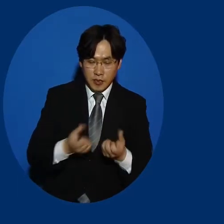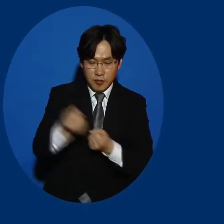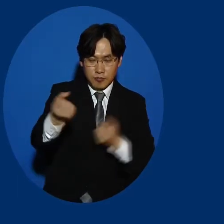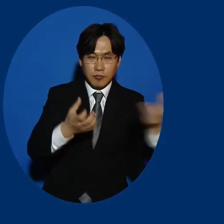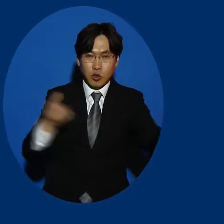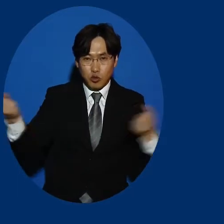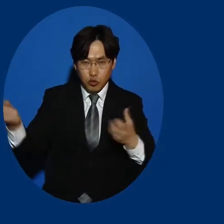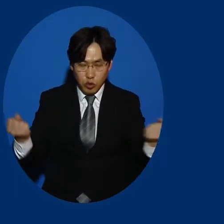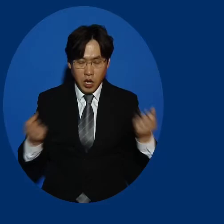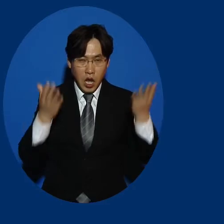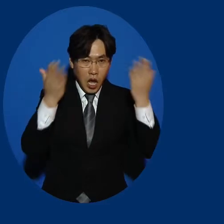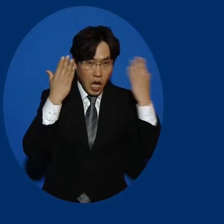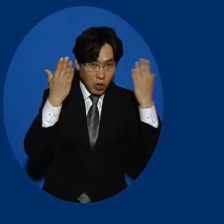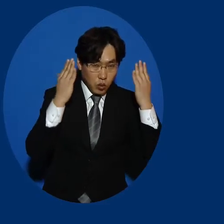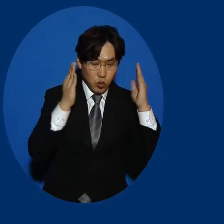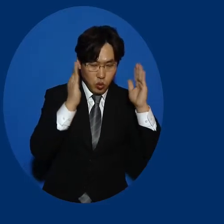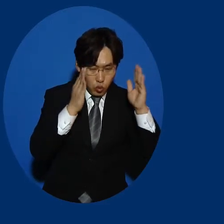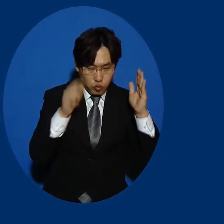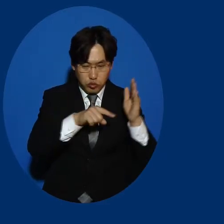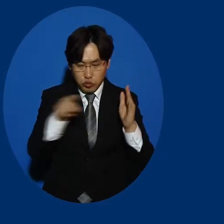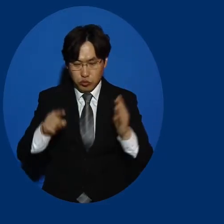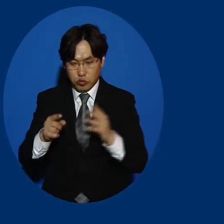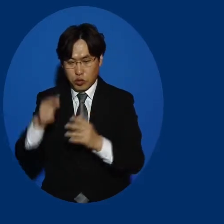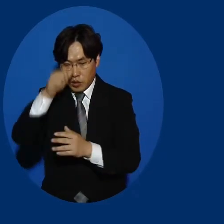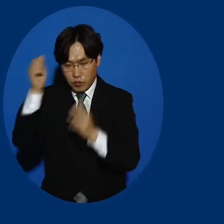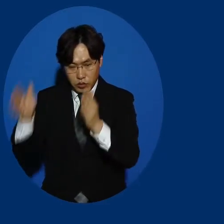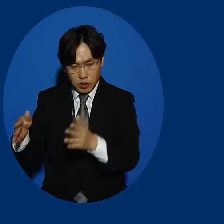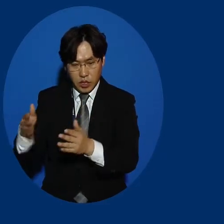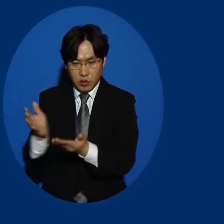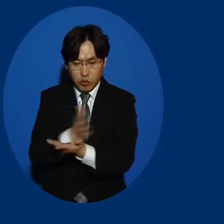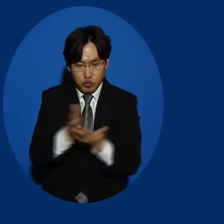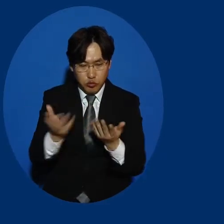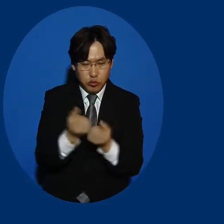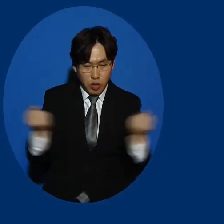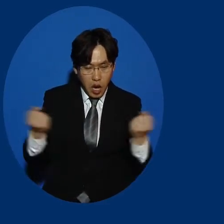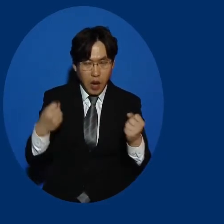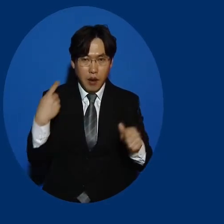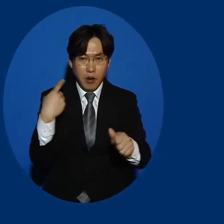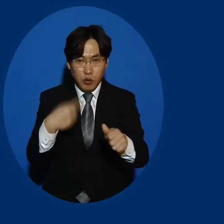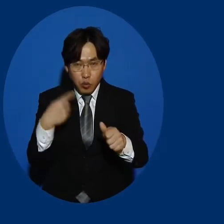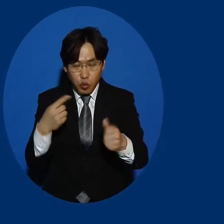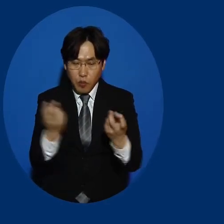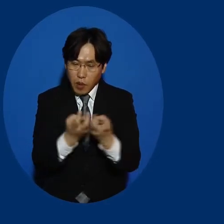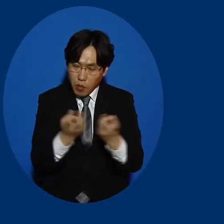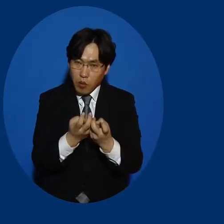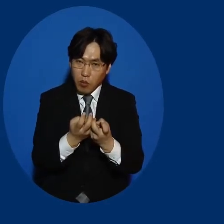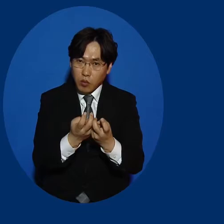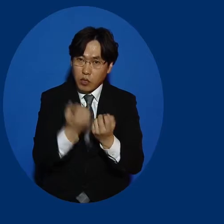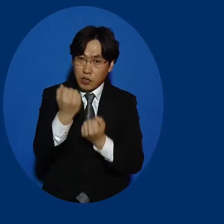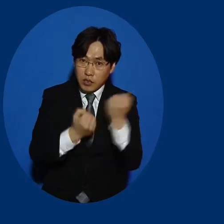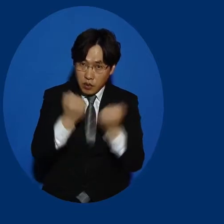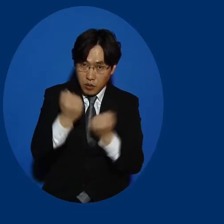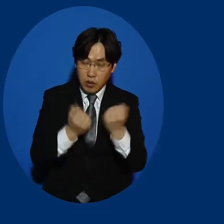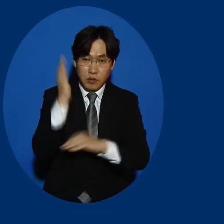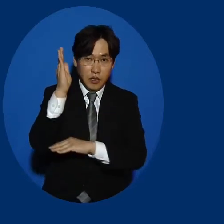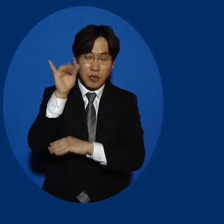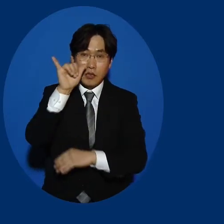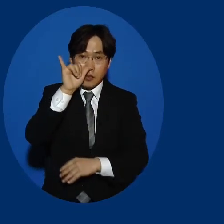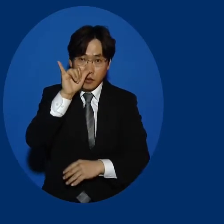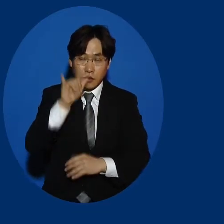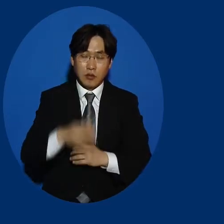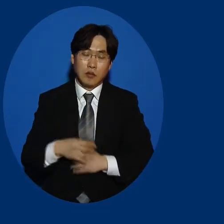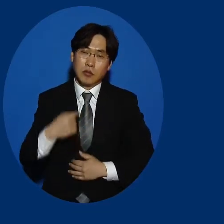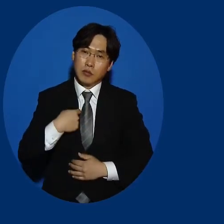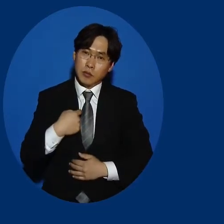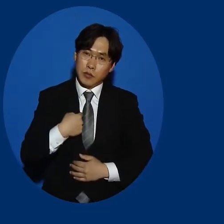학교 교육과 평생 교육의 차이라든지 구분을 어떻게 지어야 될까요? 라는 말씀도 이제 소장님께서 말씀을 하셨었는데요.